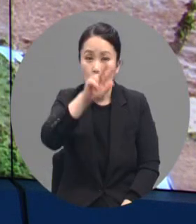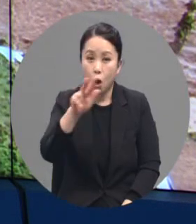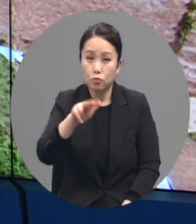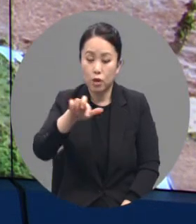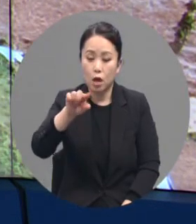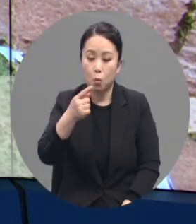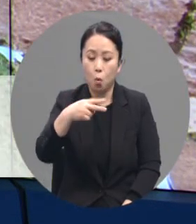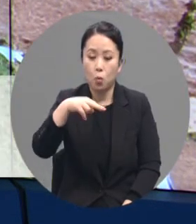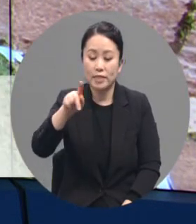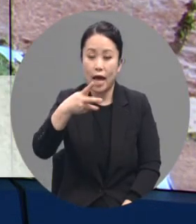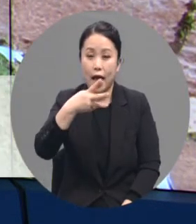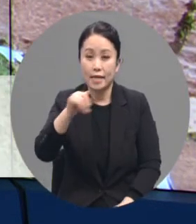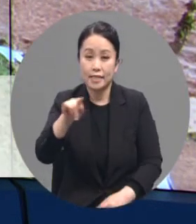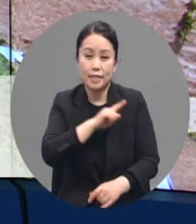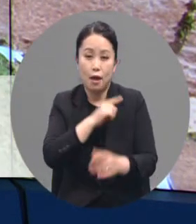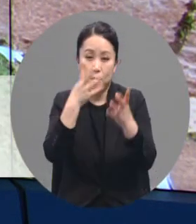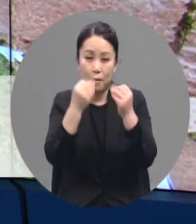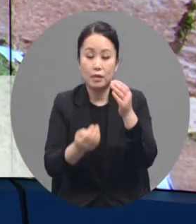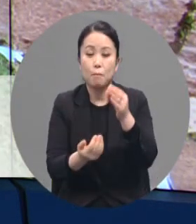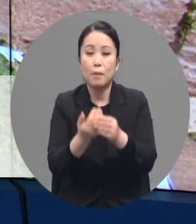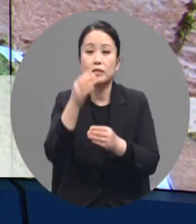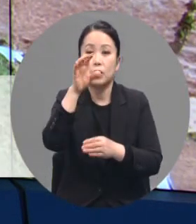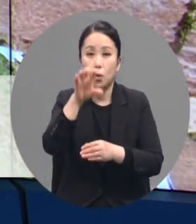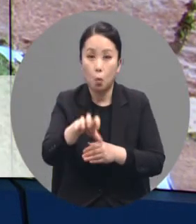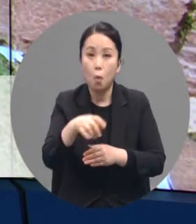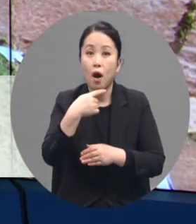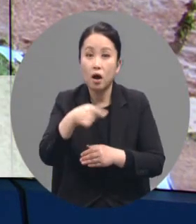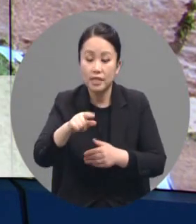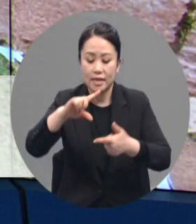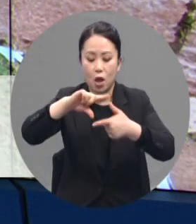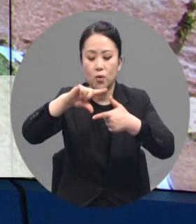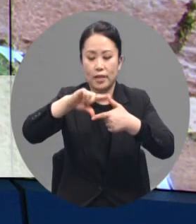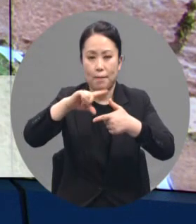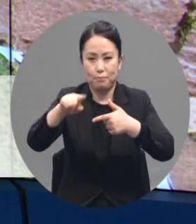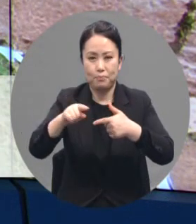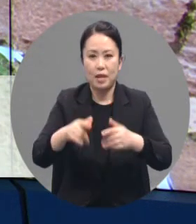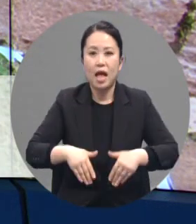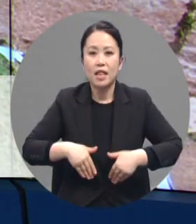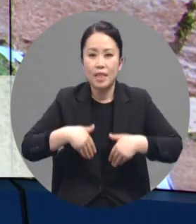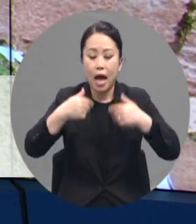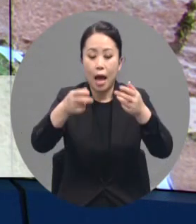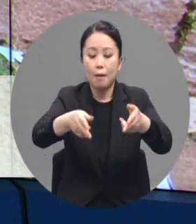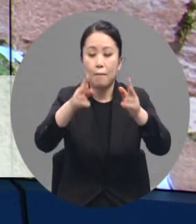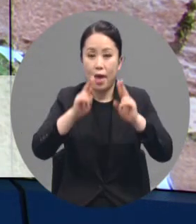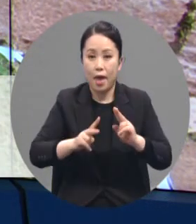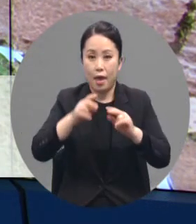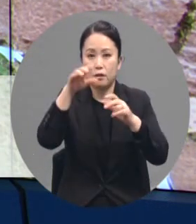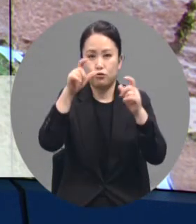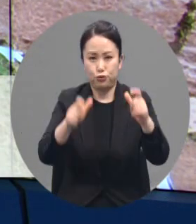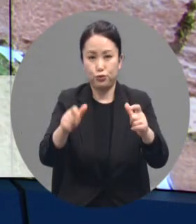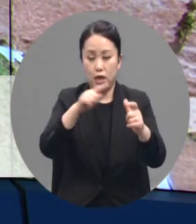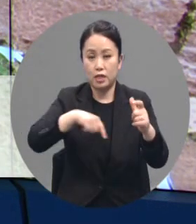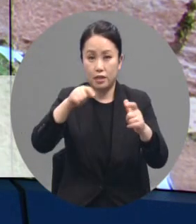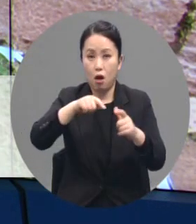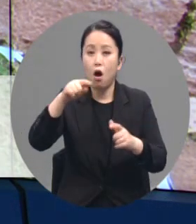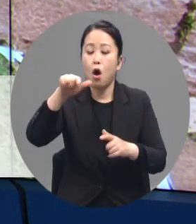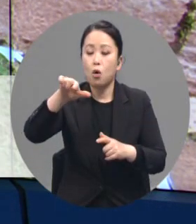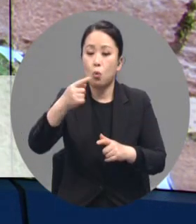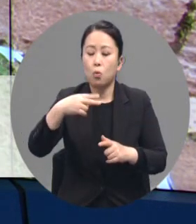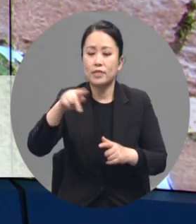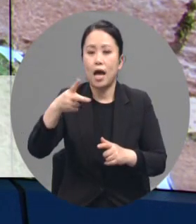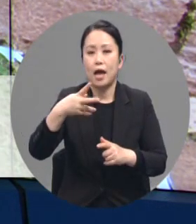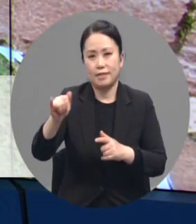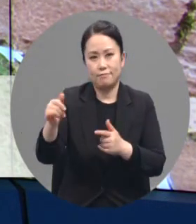전국에서 고사리가 가장 많이 나오는 곳이죠. 경남 남해군에선 요즘 고사리 수확이 한창인데요. 바닷바람을 맞고